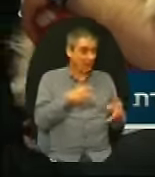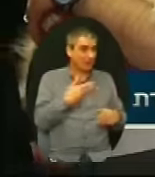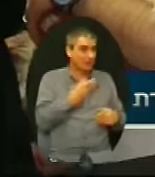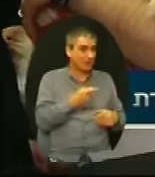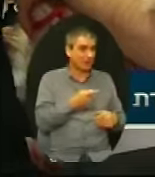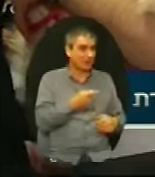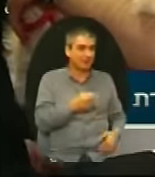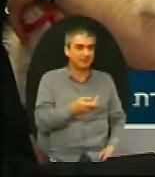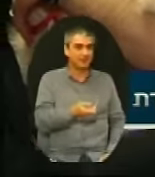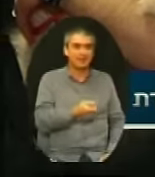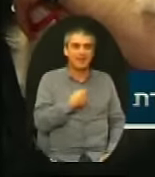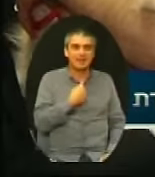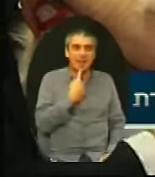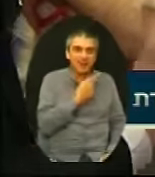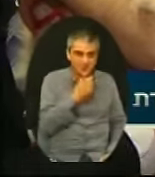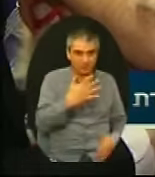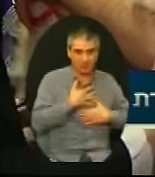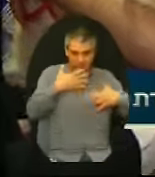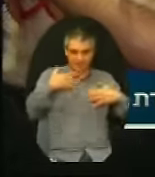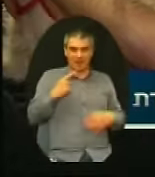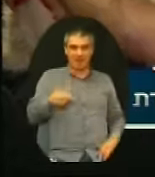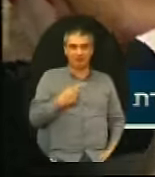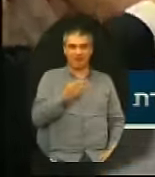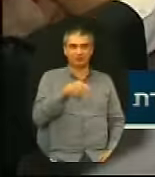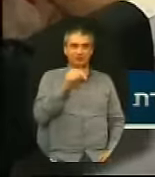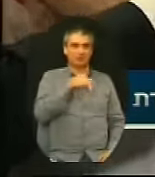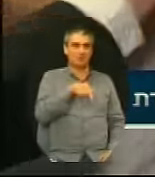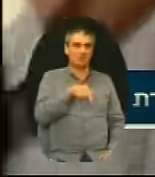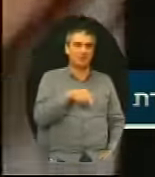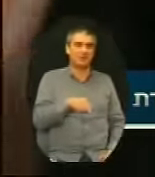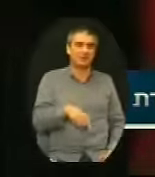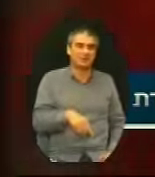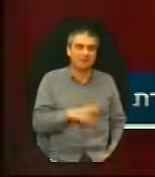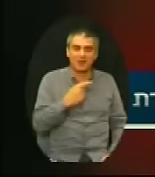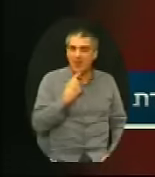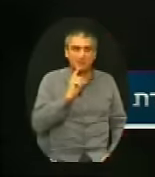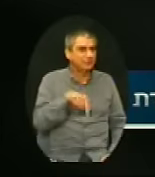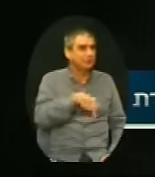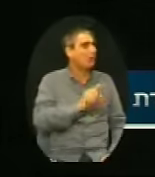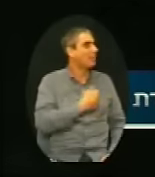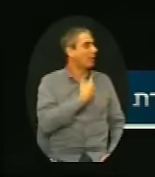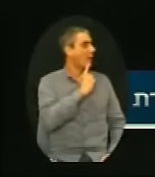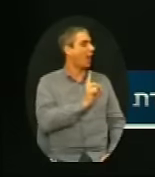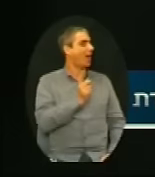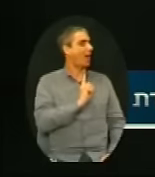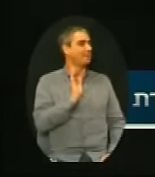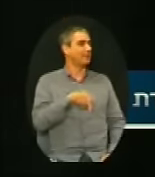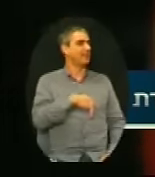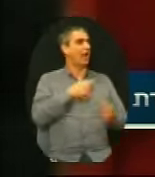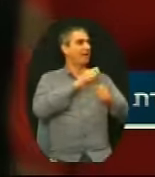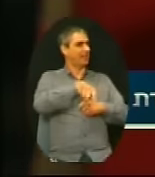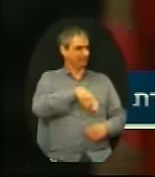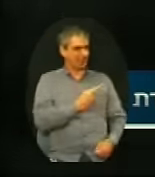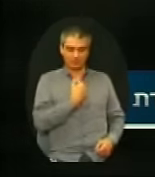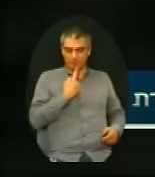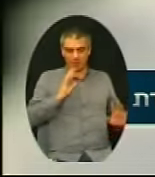לו שהוא בא לכנסת. אמרתי לו, והוא נבהל מהנחשים שיש כאן. אני לא אמרתי שיש פה נחשים. לא אמרתי, אין בכנסת